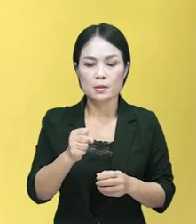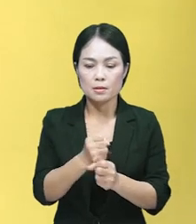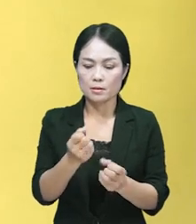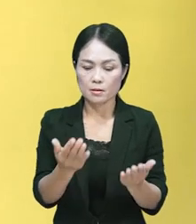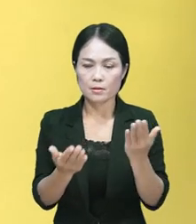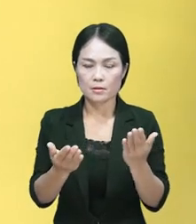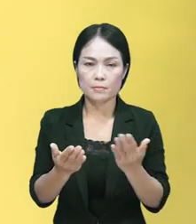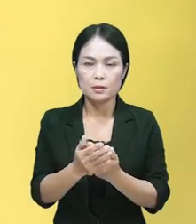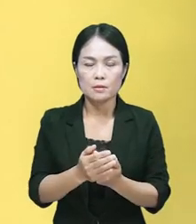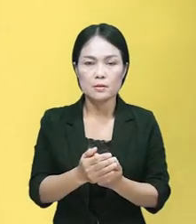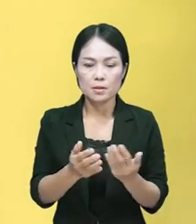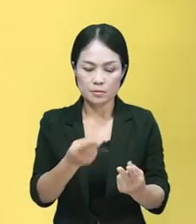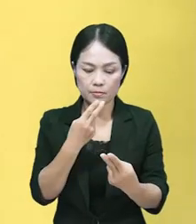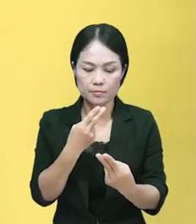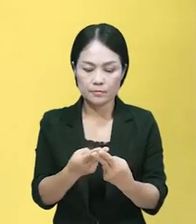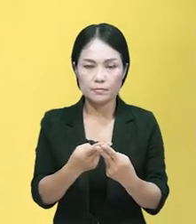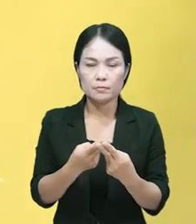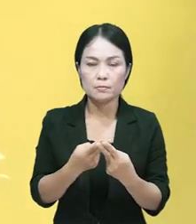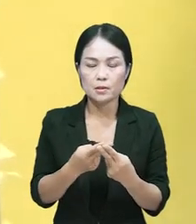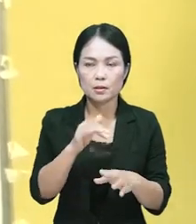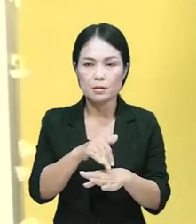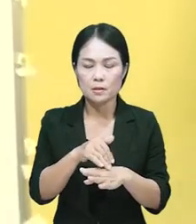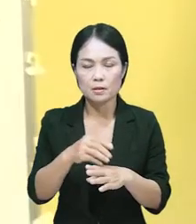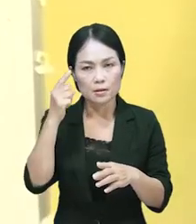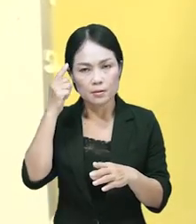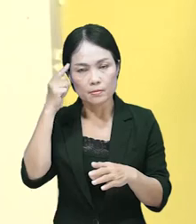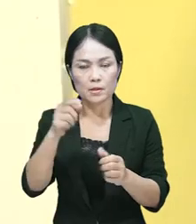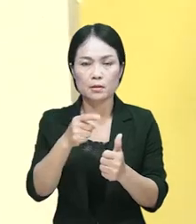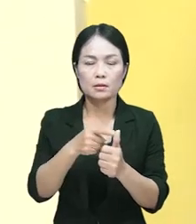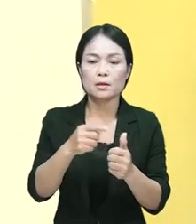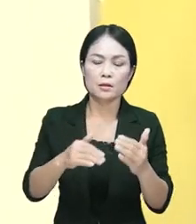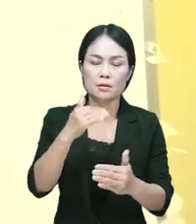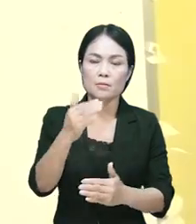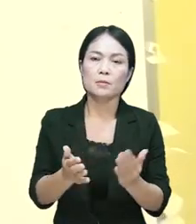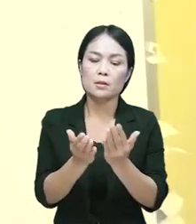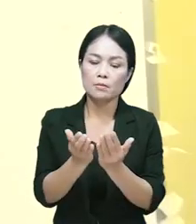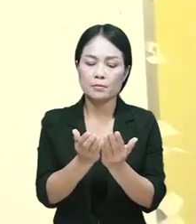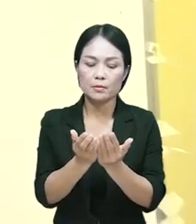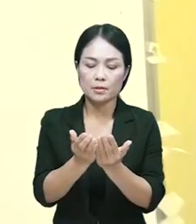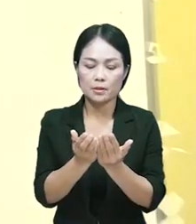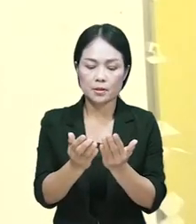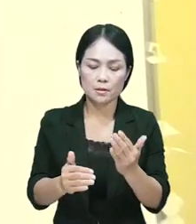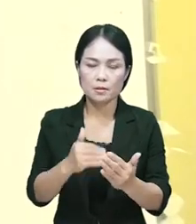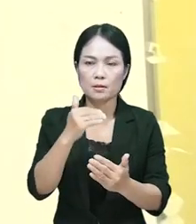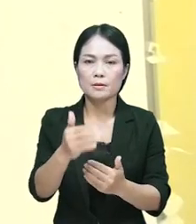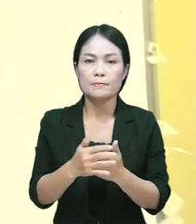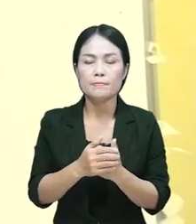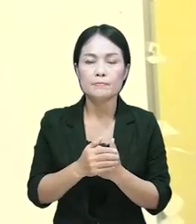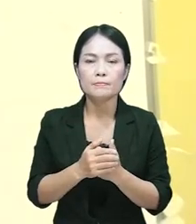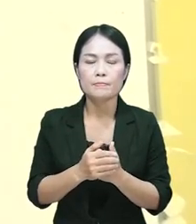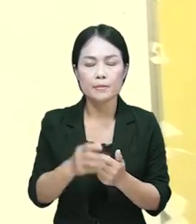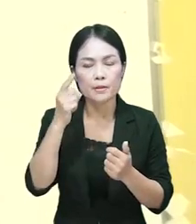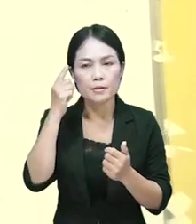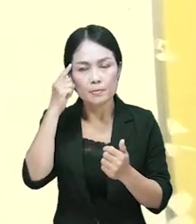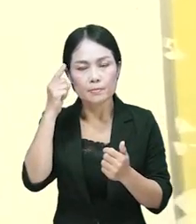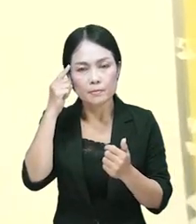ផ្ទៀងផ្ទាត់ណាកូនណាផ្ទៀងផ្ទាត់ចម្លើយទៅលើការប៉ាន់ស្មានទីខាងដើមវិញបន្ទាប់ពីអានបន្ទាប់ពីអានប៉ាន់ស្